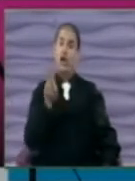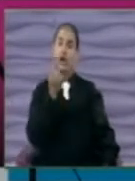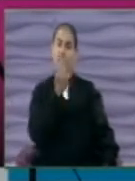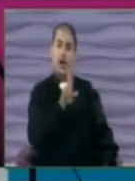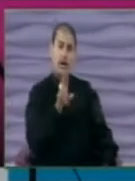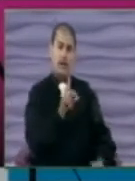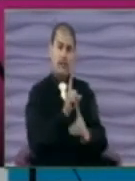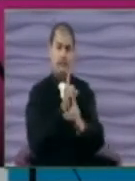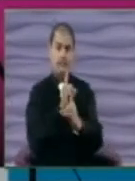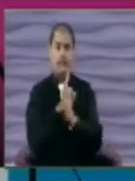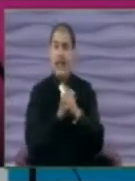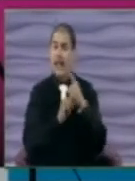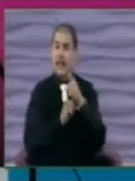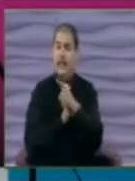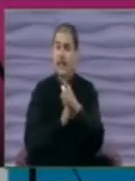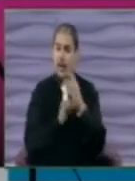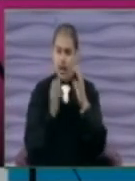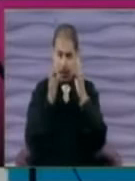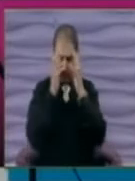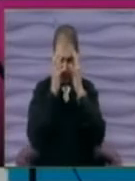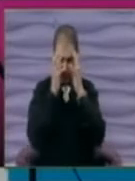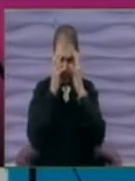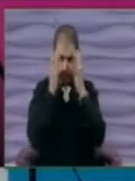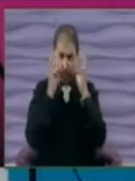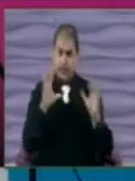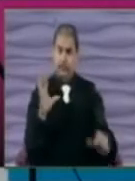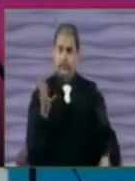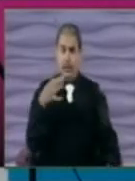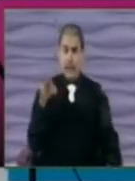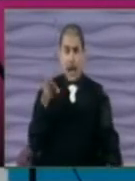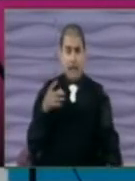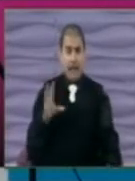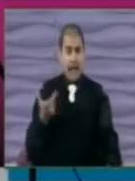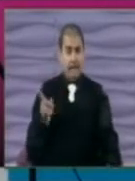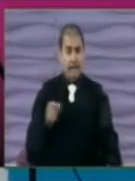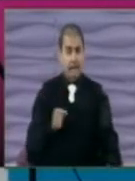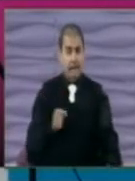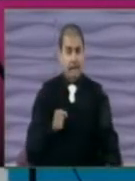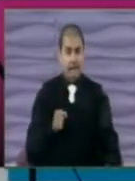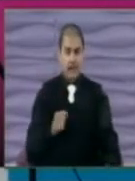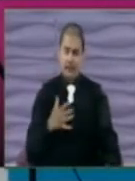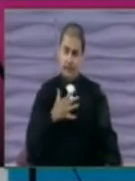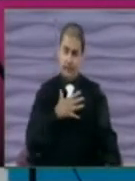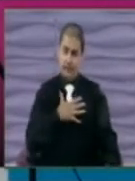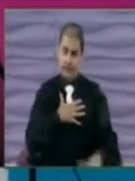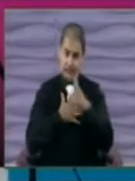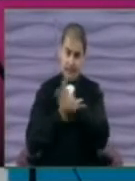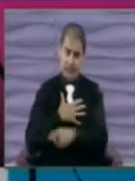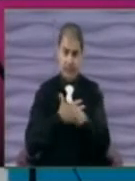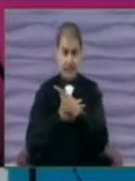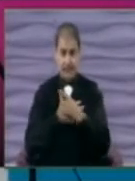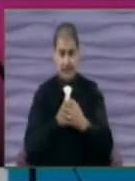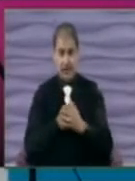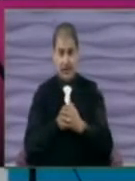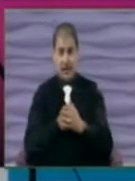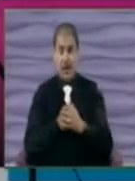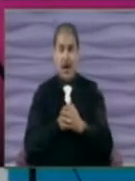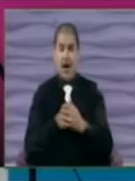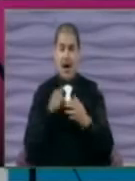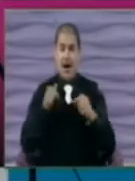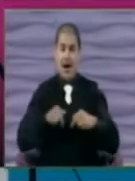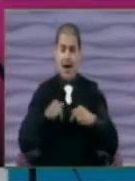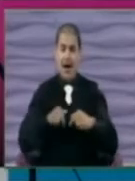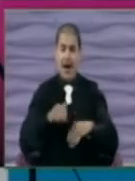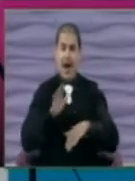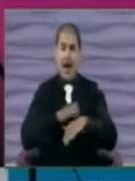الموضوع اكثر؟ هل يعني في حدا دلك او قال لك كيف ممكن انها تتصور الصور اللي الخاصه بالخدع البصريه؟ انا بشكل عام كل انواع التصوير